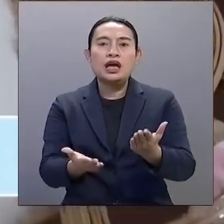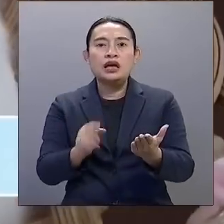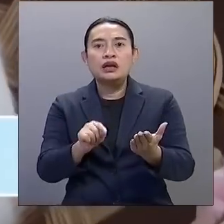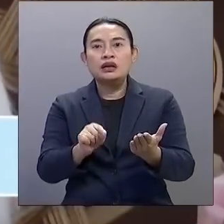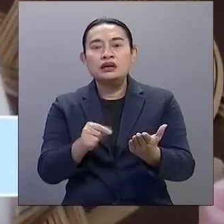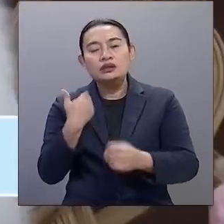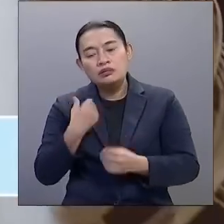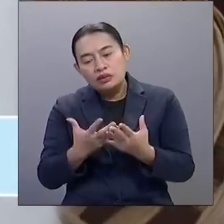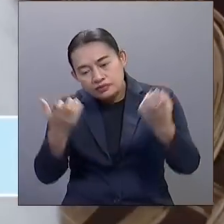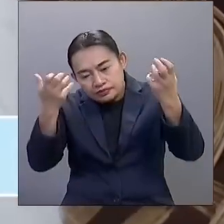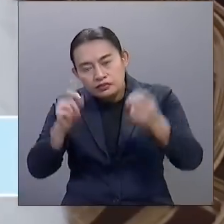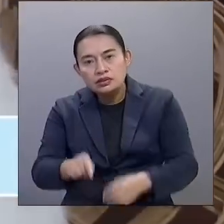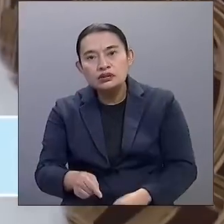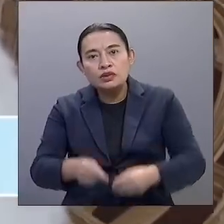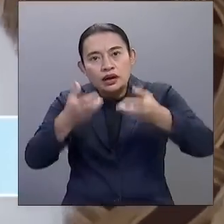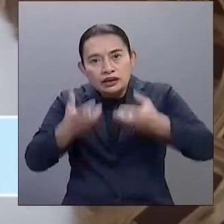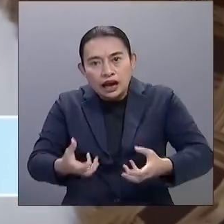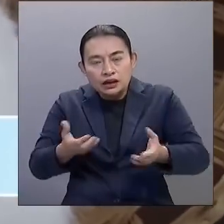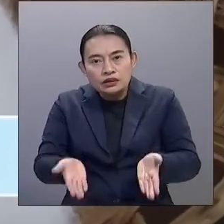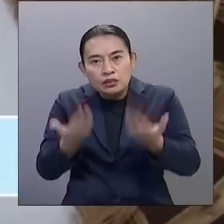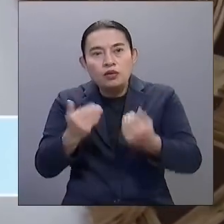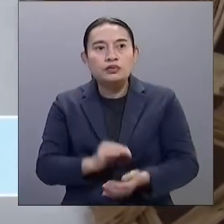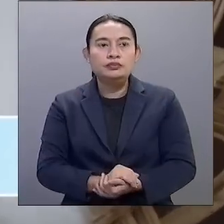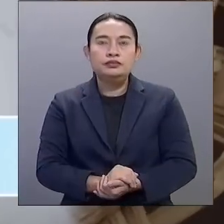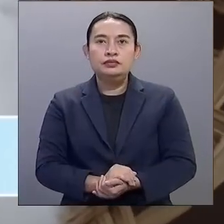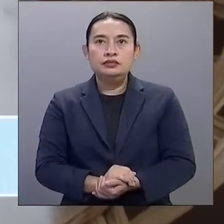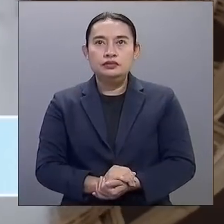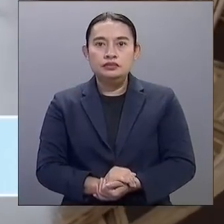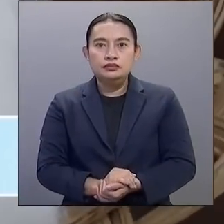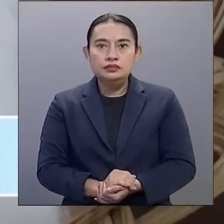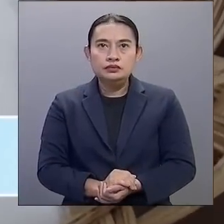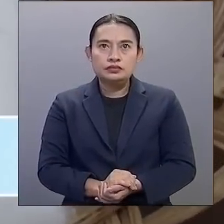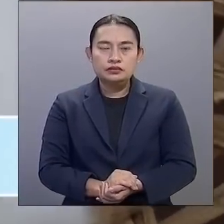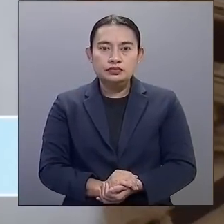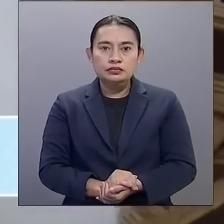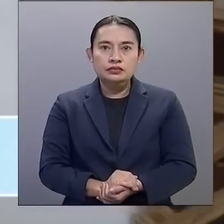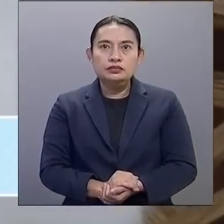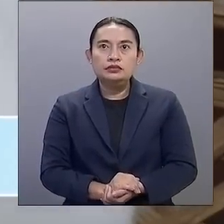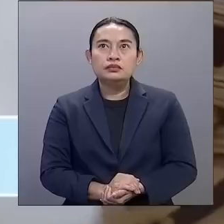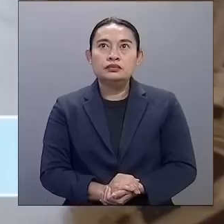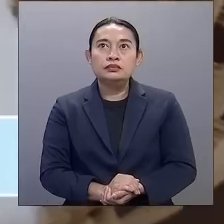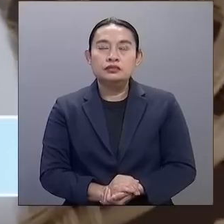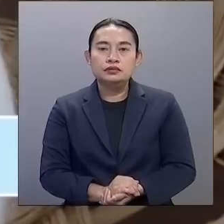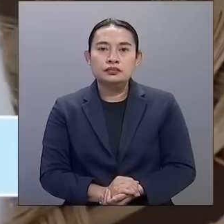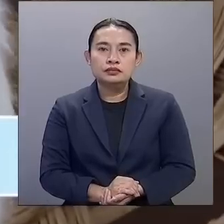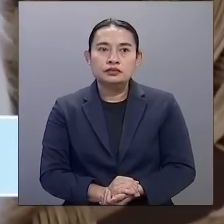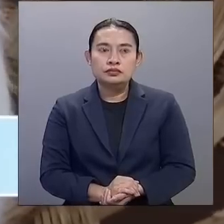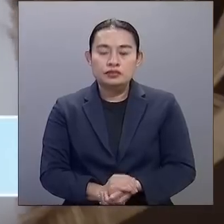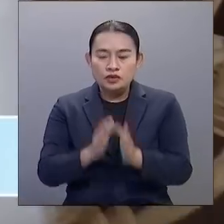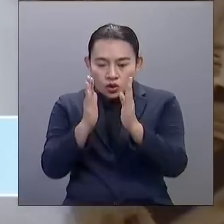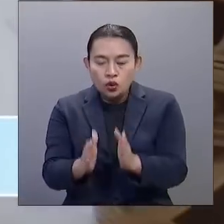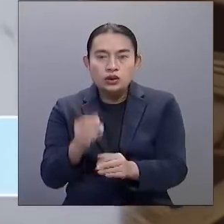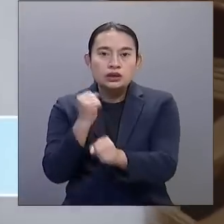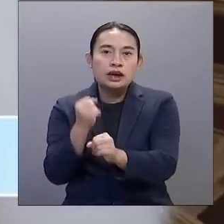จะเกิดขึ้นว่ามันมากหรือมันน้อย ครับ นะคะซึ่งล่าสุดเนี่ยนะคะคือทางฝั่งของตัวผู้กระทำเอง